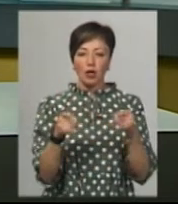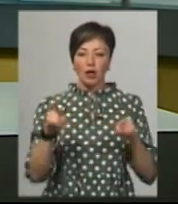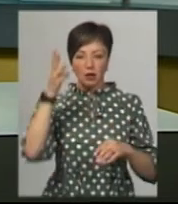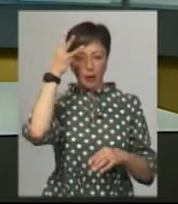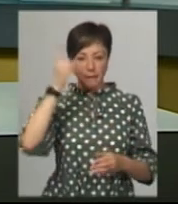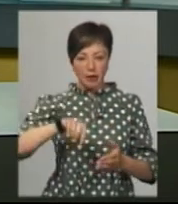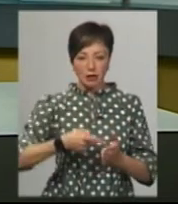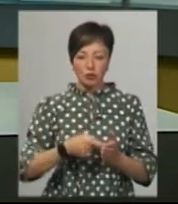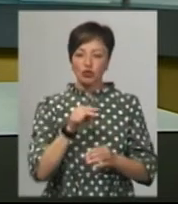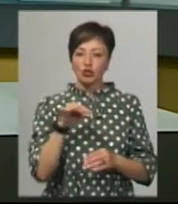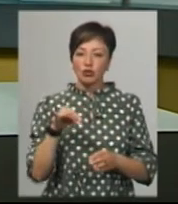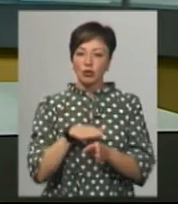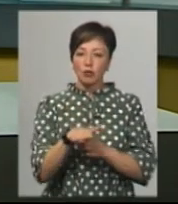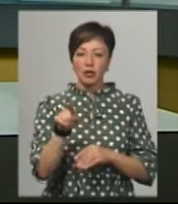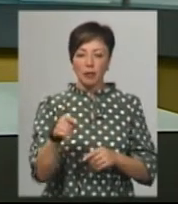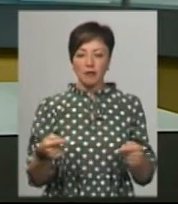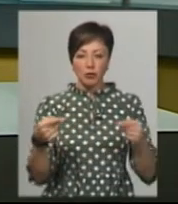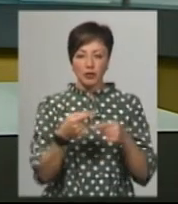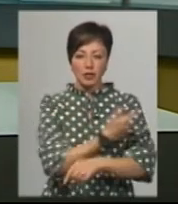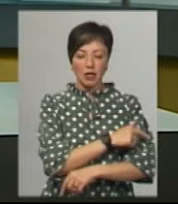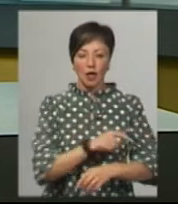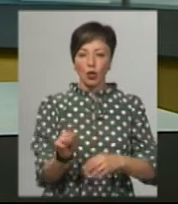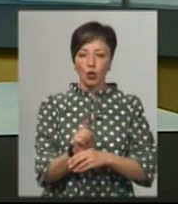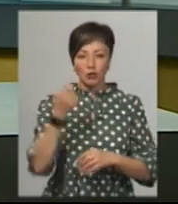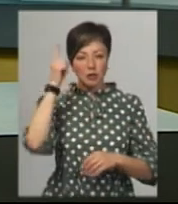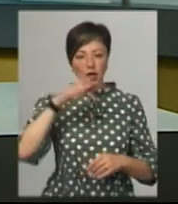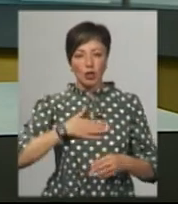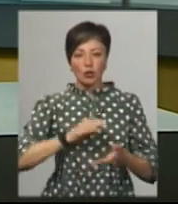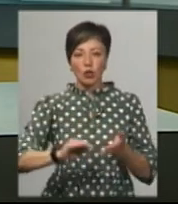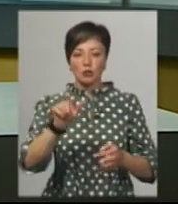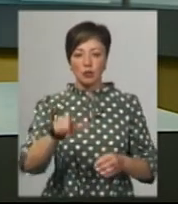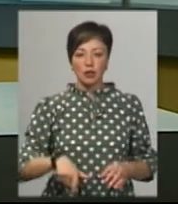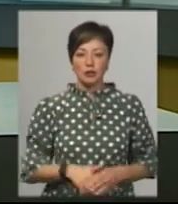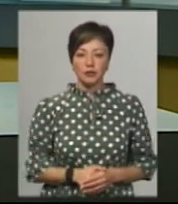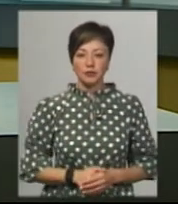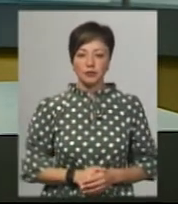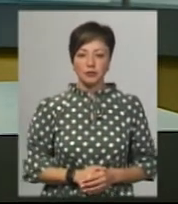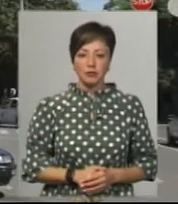обласного центру. Чи дотримуються там відповідних санітарних норм, знає Анастасія Збродова.